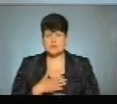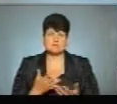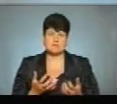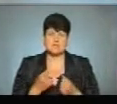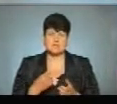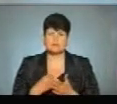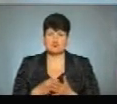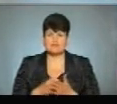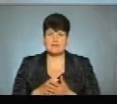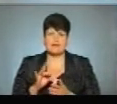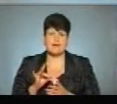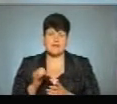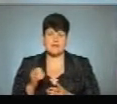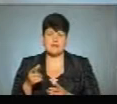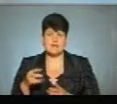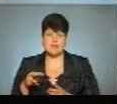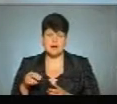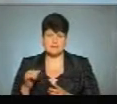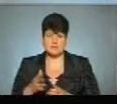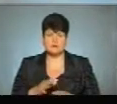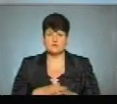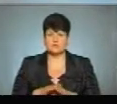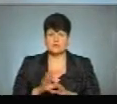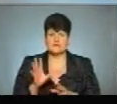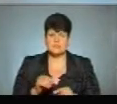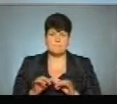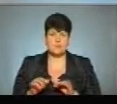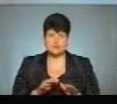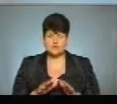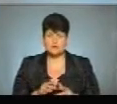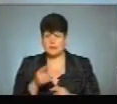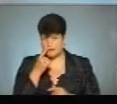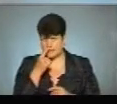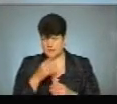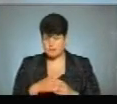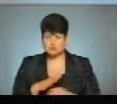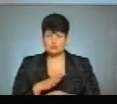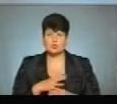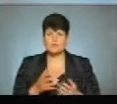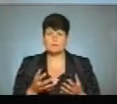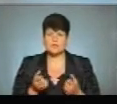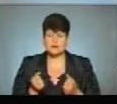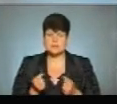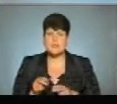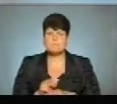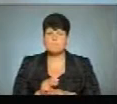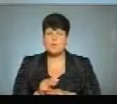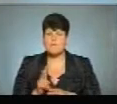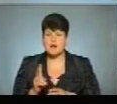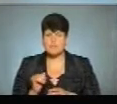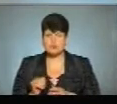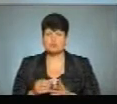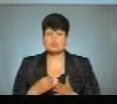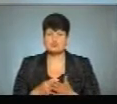прийнятий бюджетний регламент, тобто дотримується всіх процедур. Теж зовсім нещодавно було прийнято поправку до